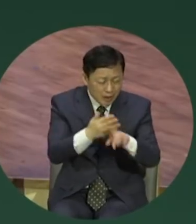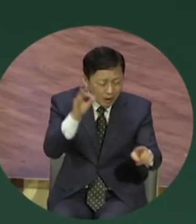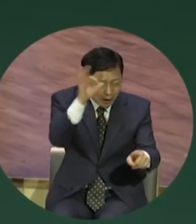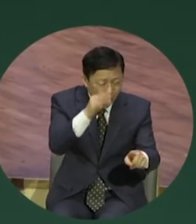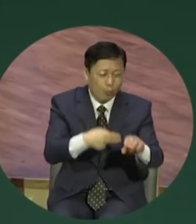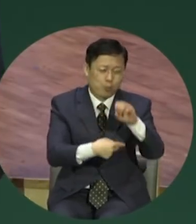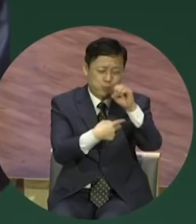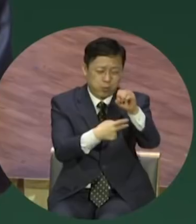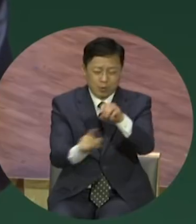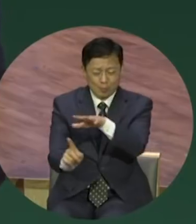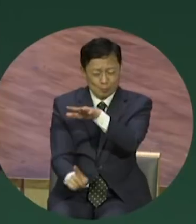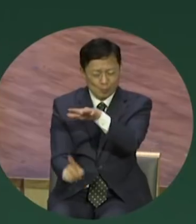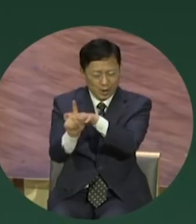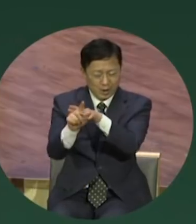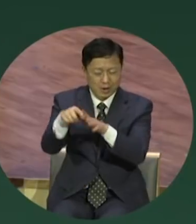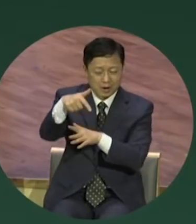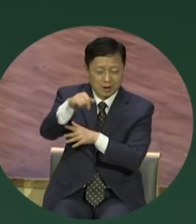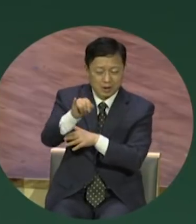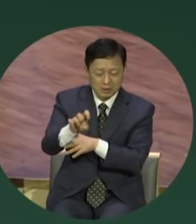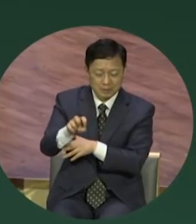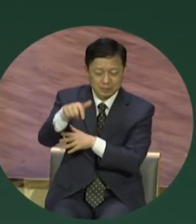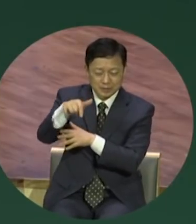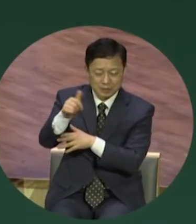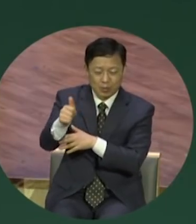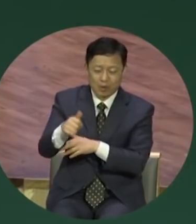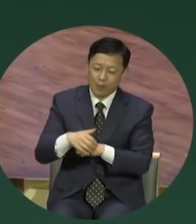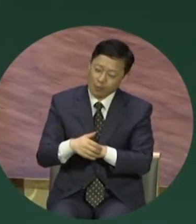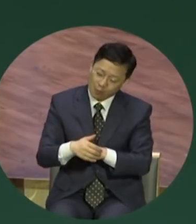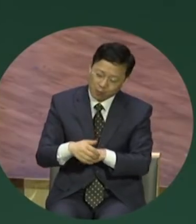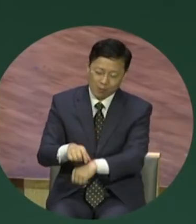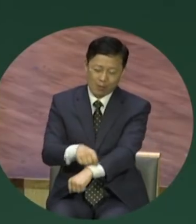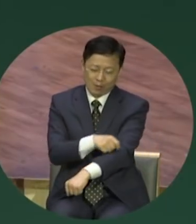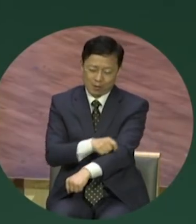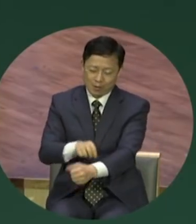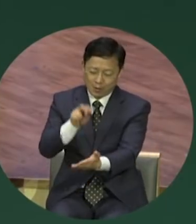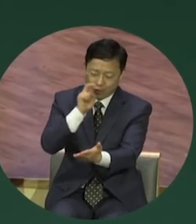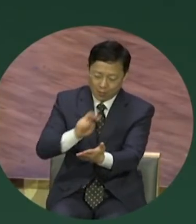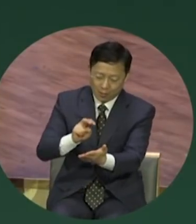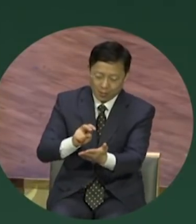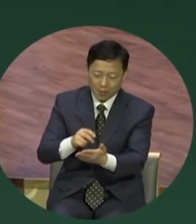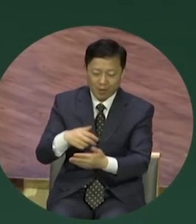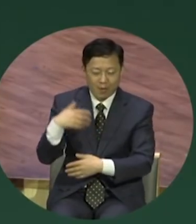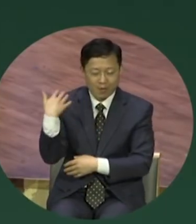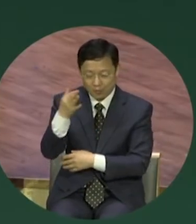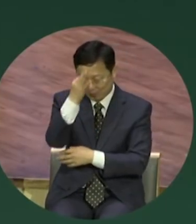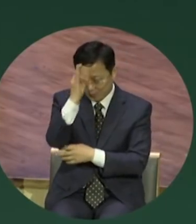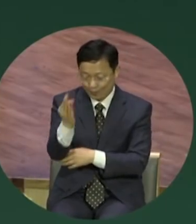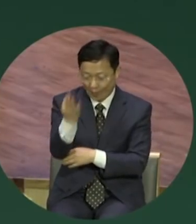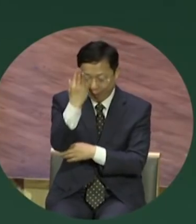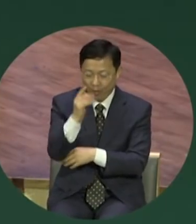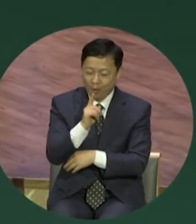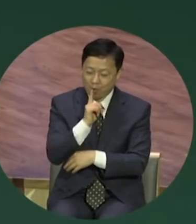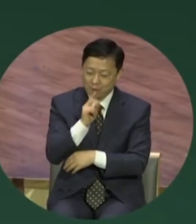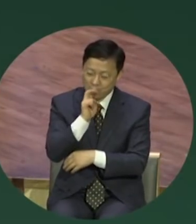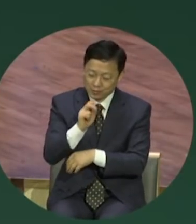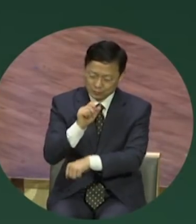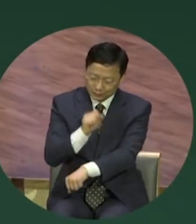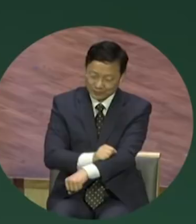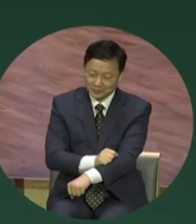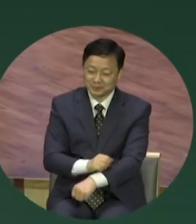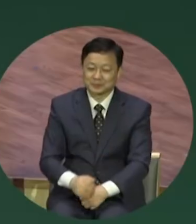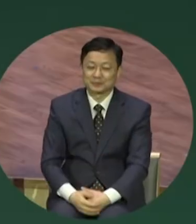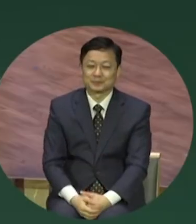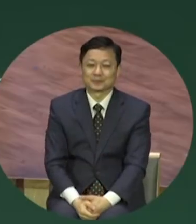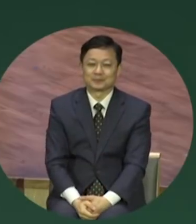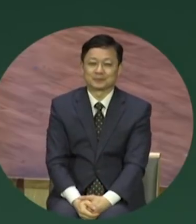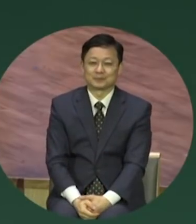is no two people like him. 오늘 보니까 찬양도 이제 완전 가수처럼 됐네 보니까 이제. And even today I saw him give the special praise, and he sings